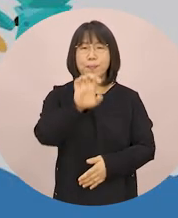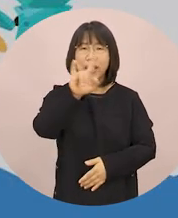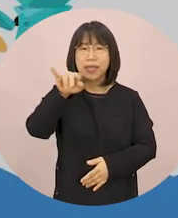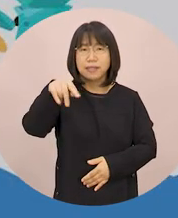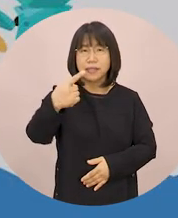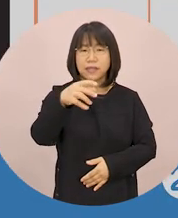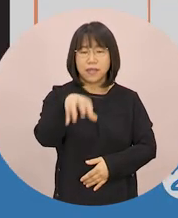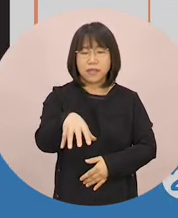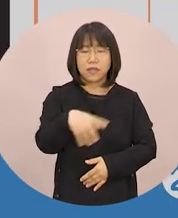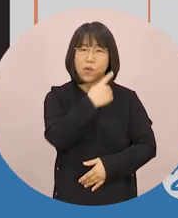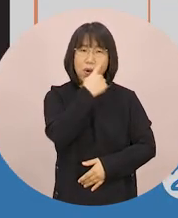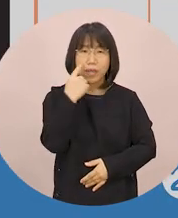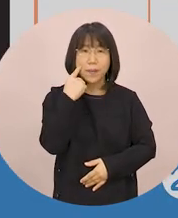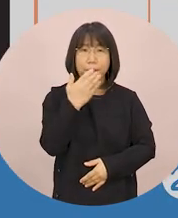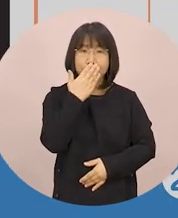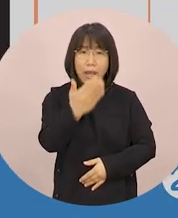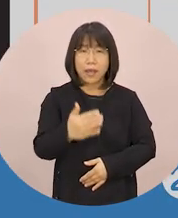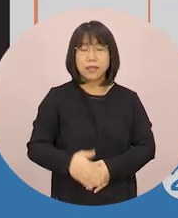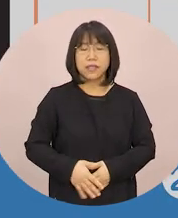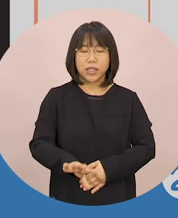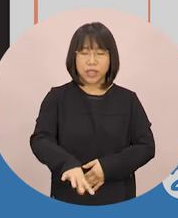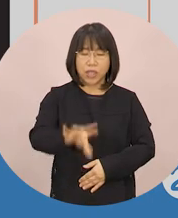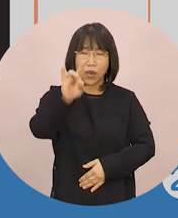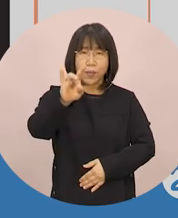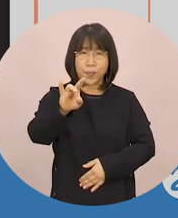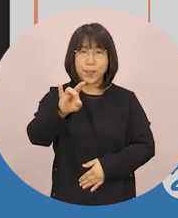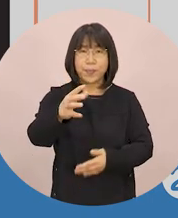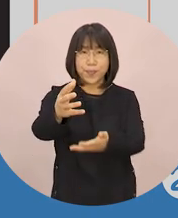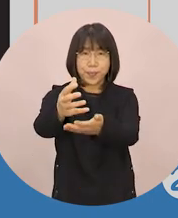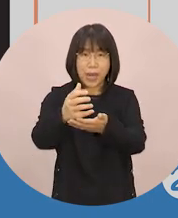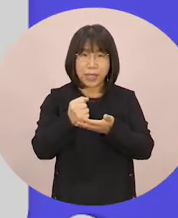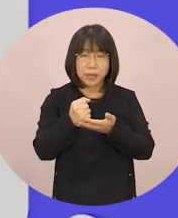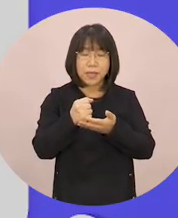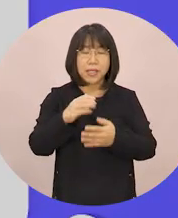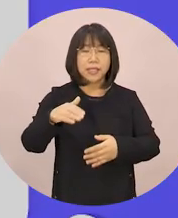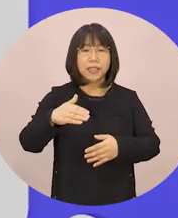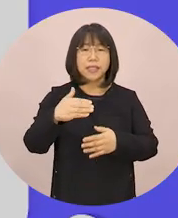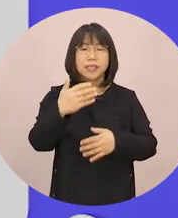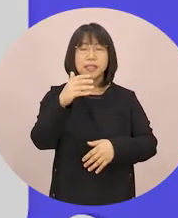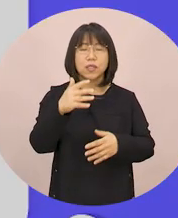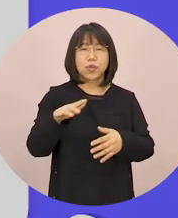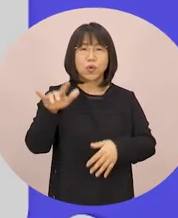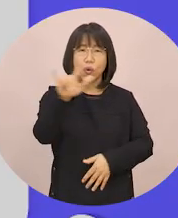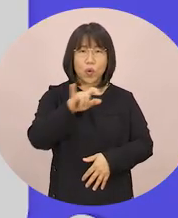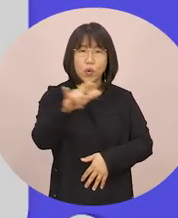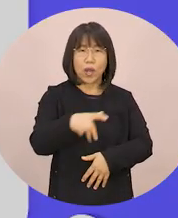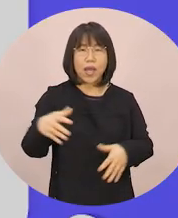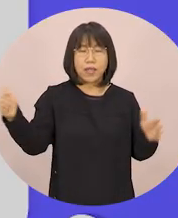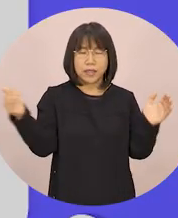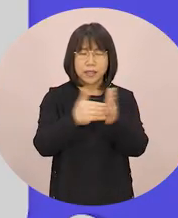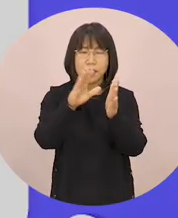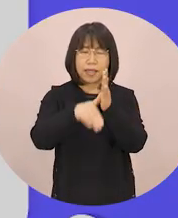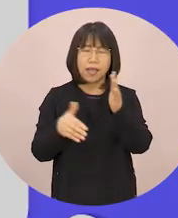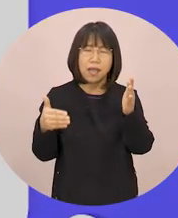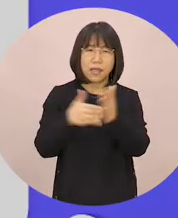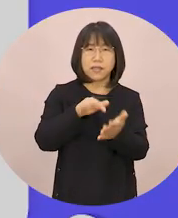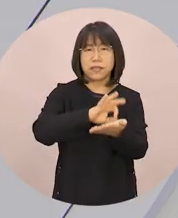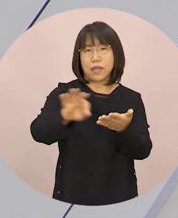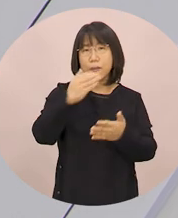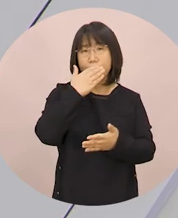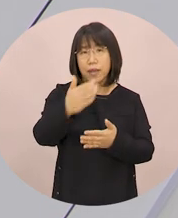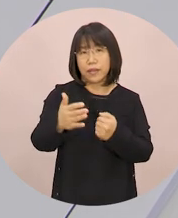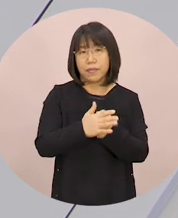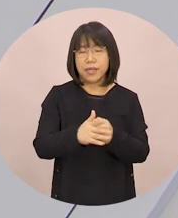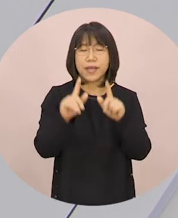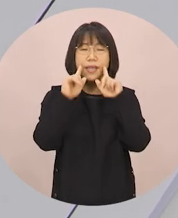카카오, 패스의 QR 체크인 화면에서 확인할 수 있으며 처음 한 번 발급받으면 코로나19 종식 시까지 사용할